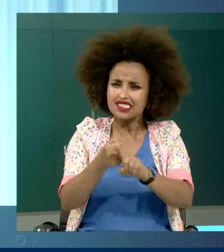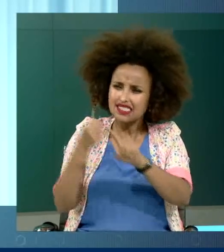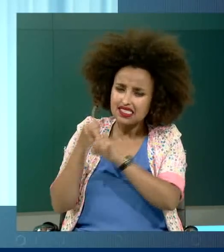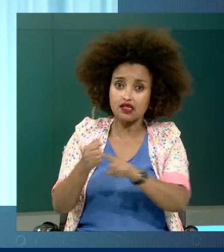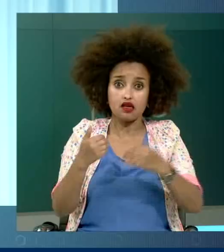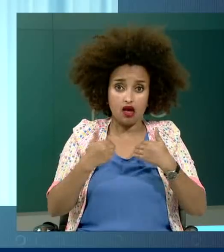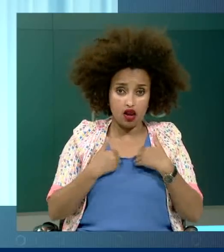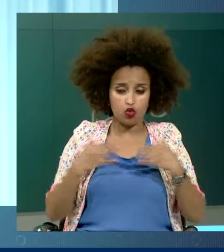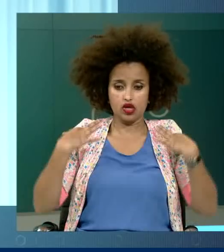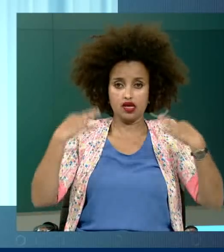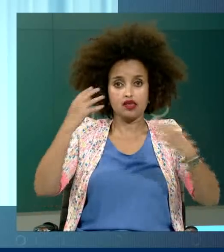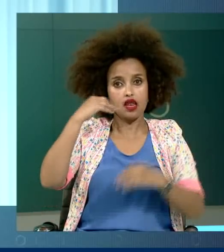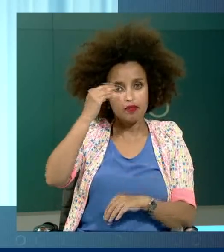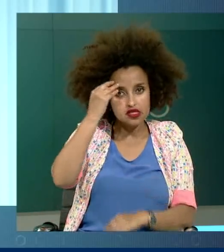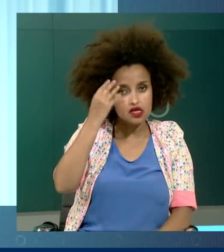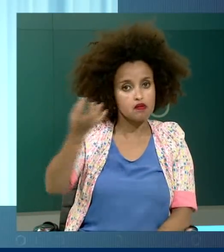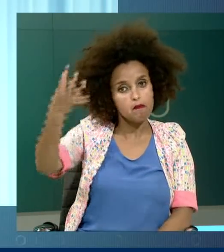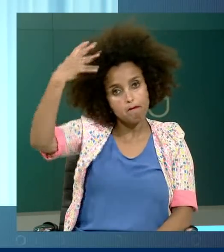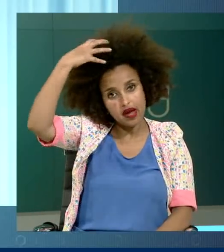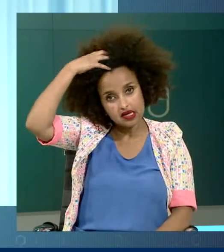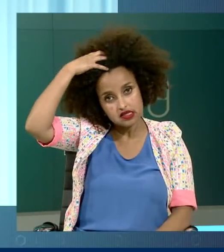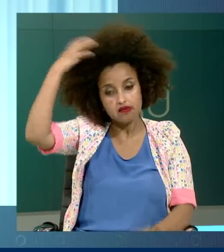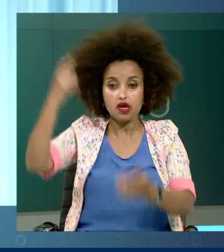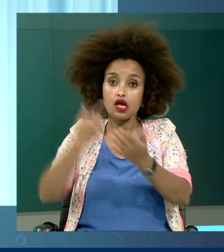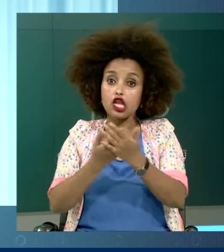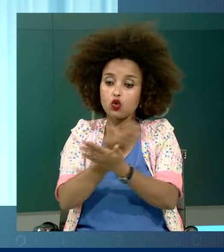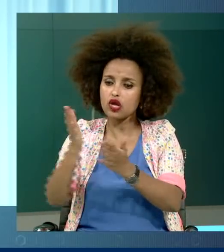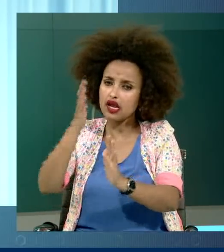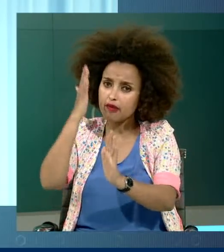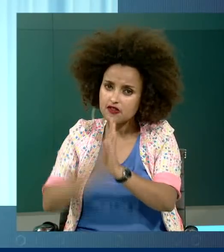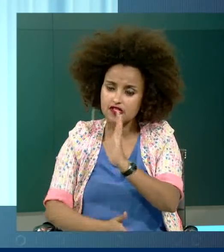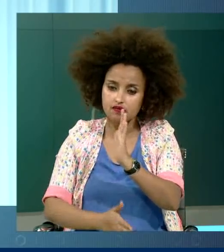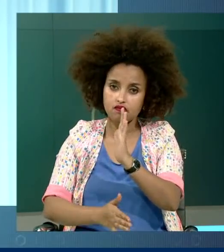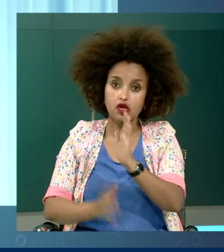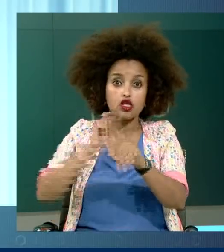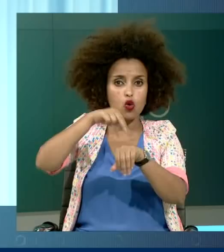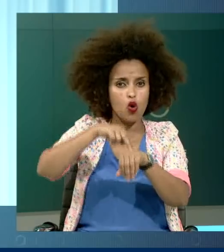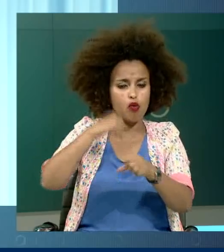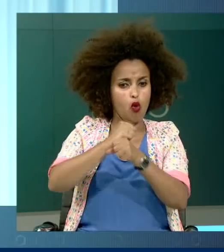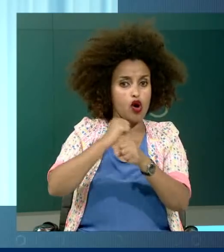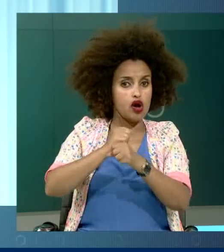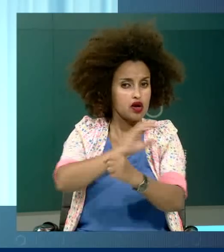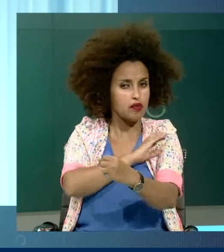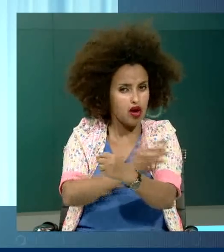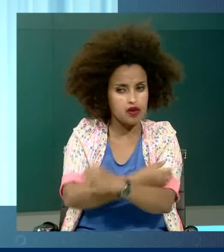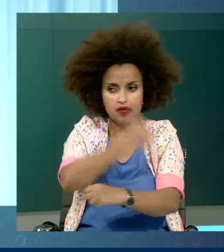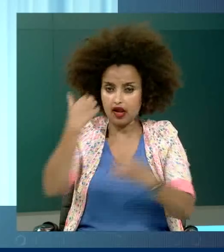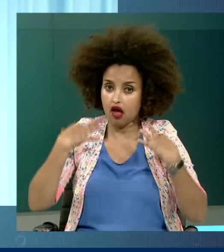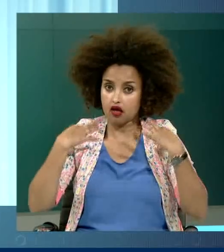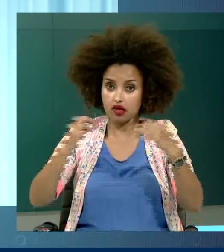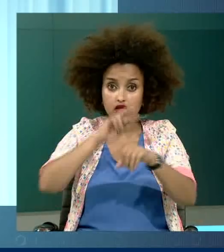ጤና ሚኒስትርም ሆነ መንግስት ይህንን ጉዳይ ለማስፈጸም የተቋቋሙ ግብረ ኃይልም ሆነ ሌሎች የጤና ባለሙያዎች እና መገናኛ